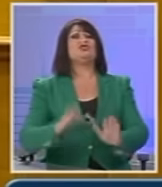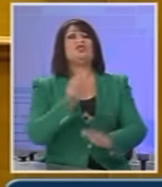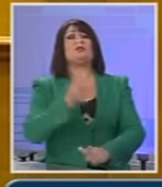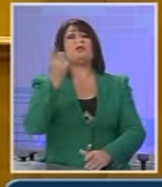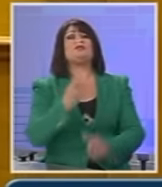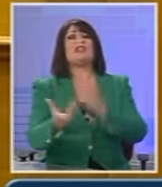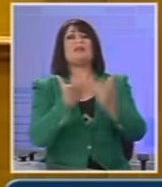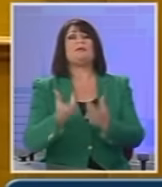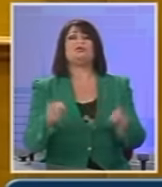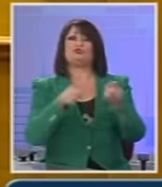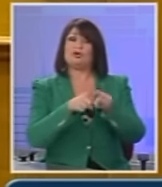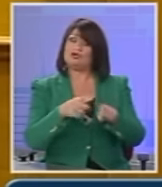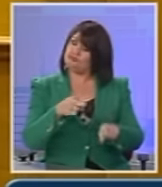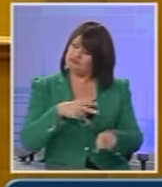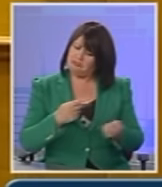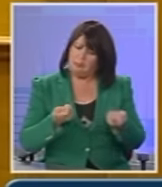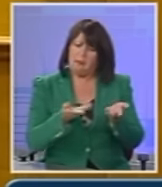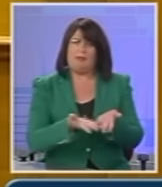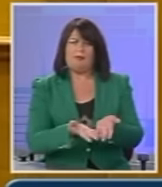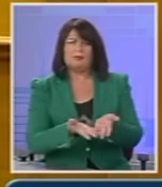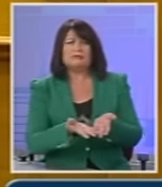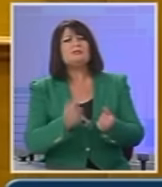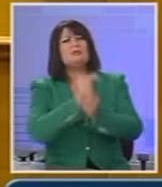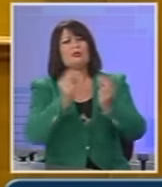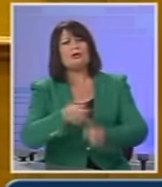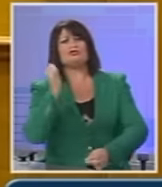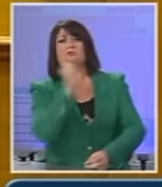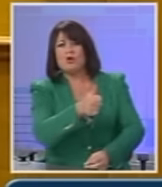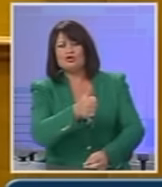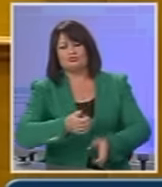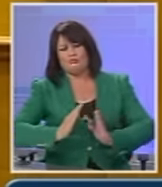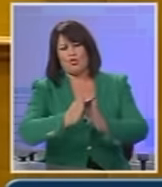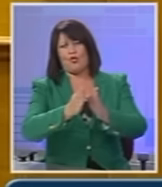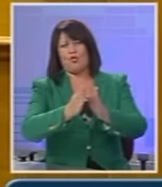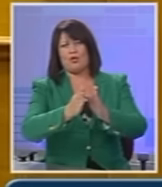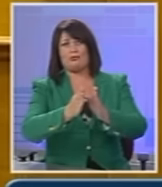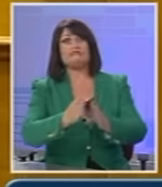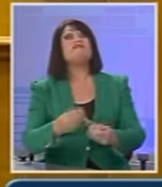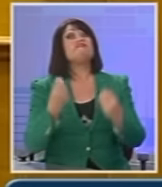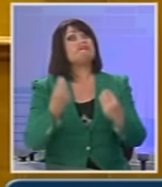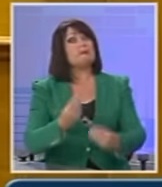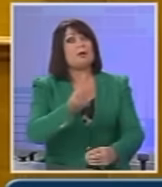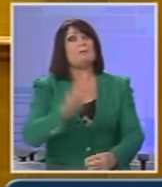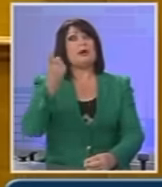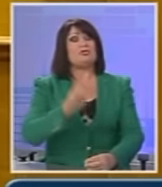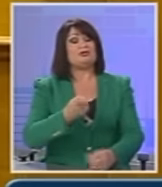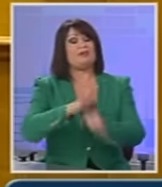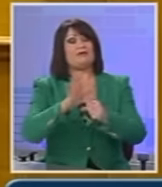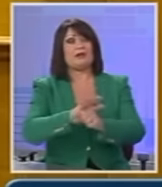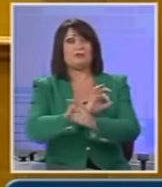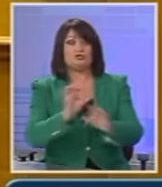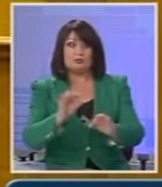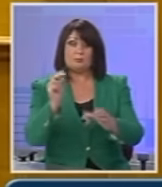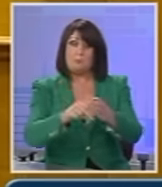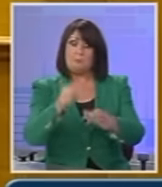κύριο Καμένο, καλά κάνατε, άρα συνεπώς προχωρήστε μόνοι σας, έχετε πολύ καλή πλειοψηφία, ψηφίστε και